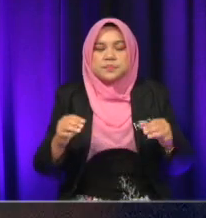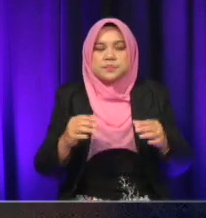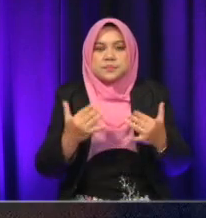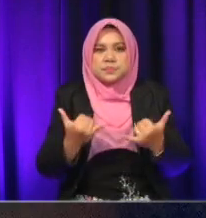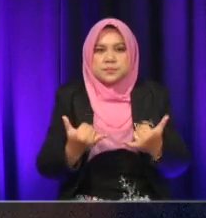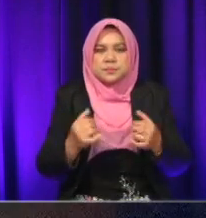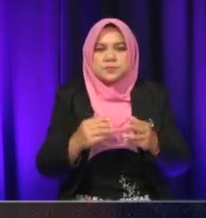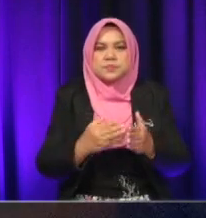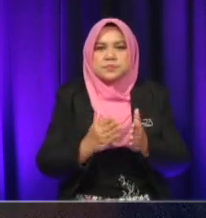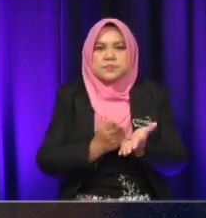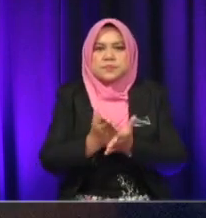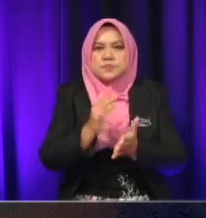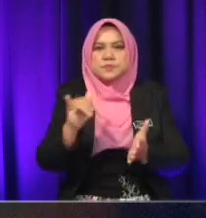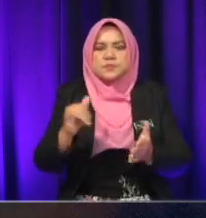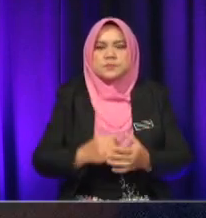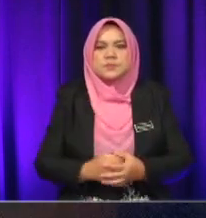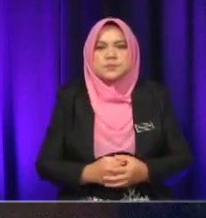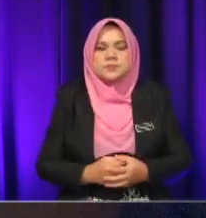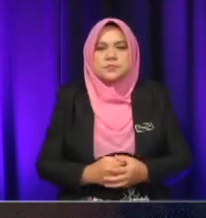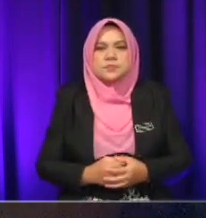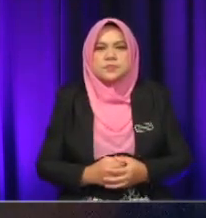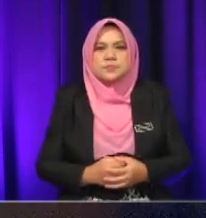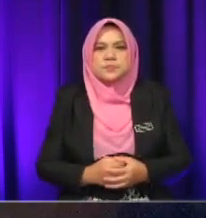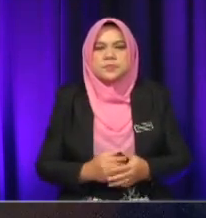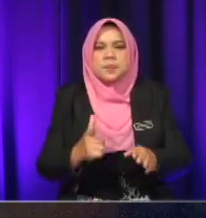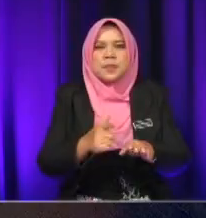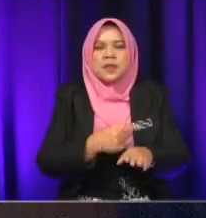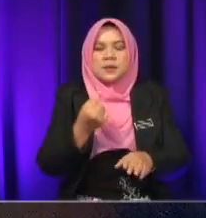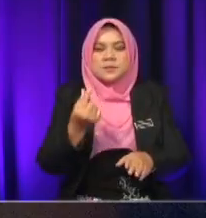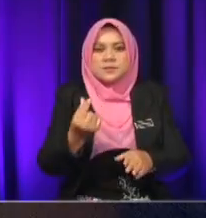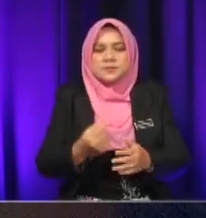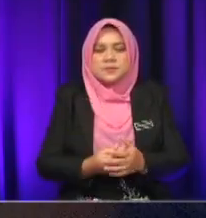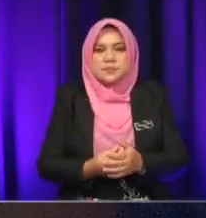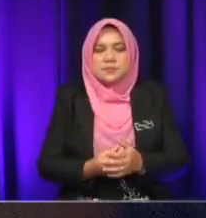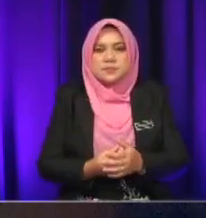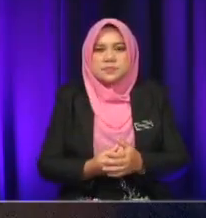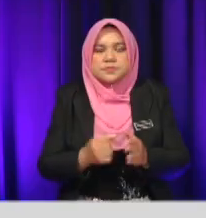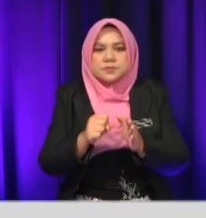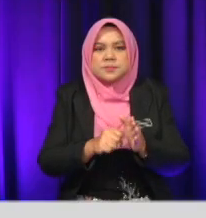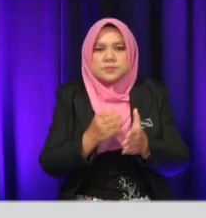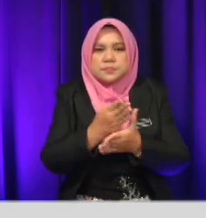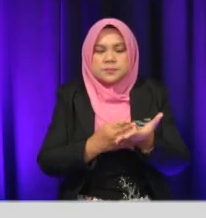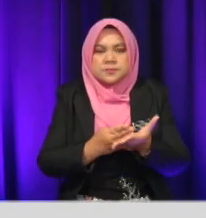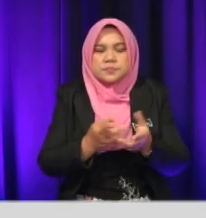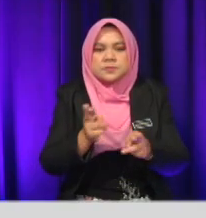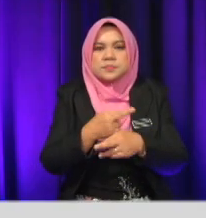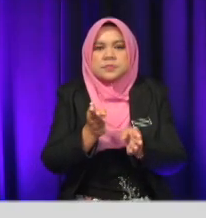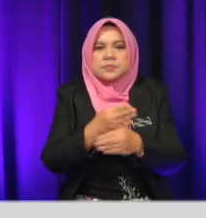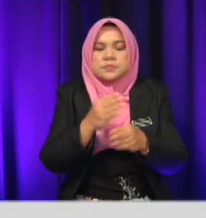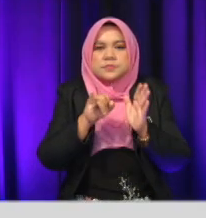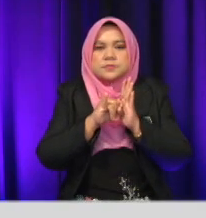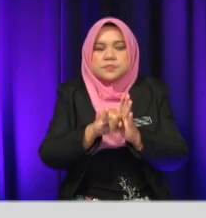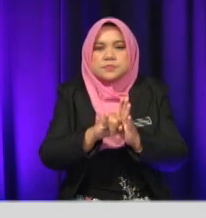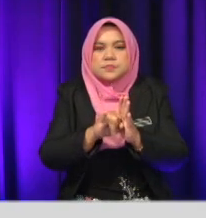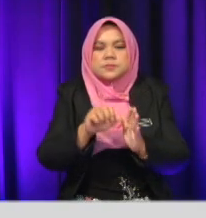uji minda seterusnya. Okey. Panjang sikit. Okey. Okey, jadi berikut adalah sebahagian reka bentuk pengiklanan.